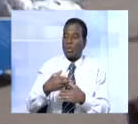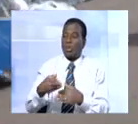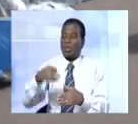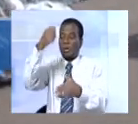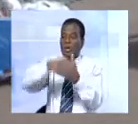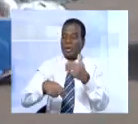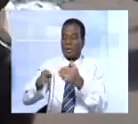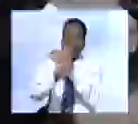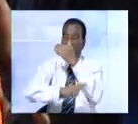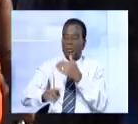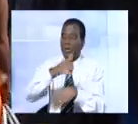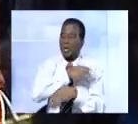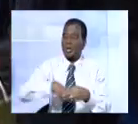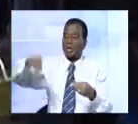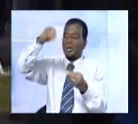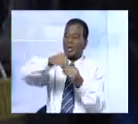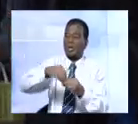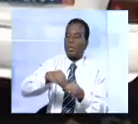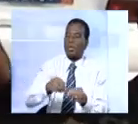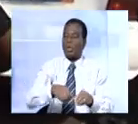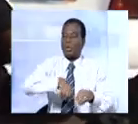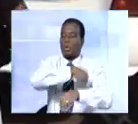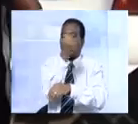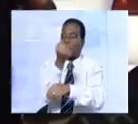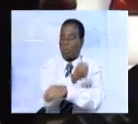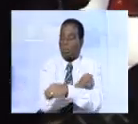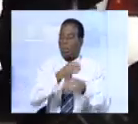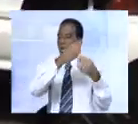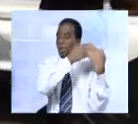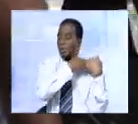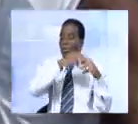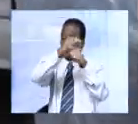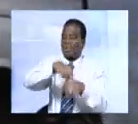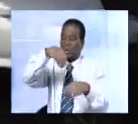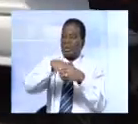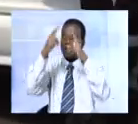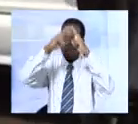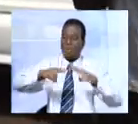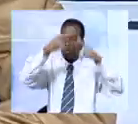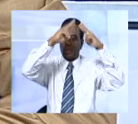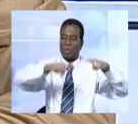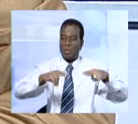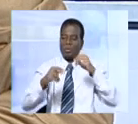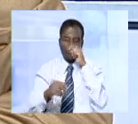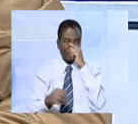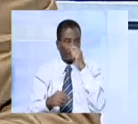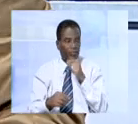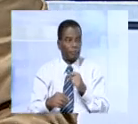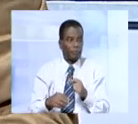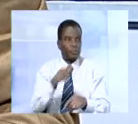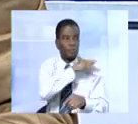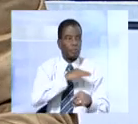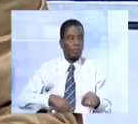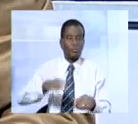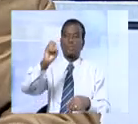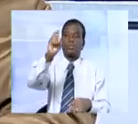taxes régionales, et le renforcement de l'autorité des chefs traditionnels dans les villages. La mairie de